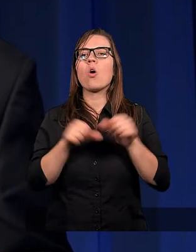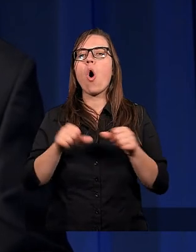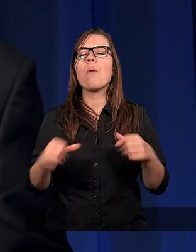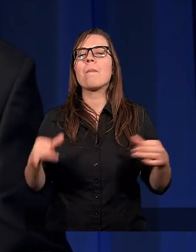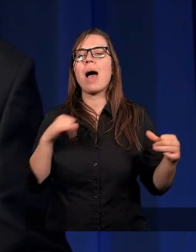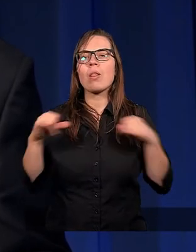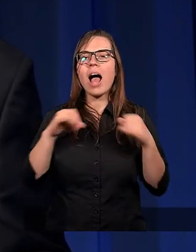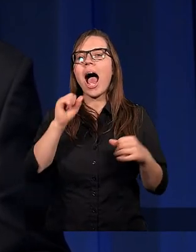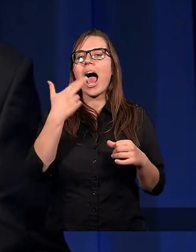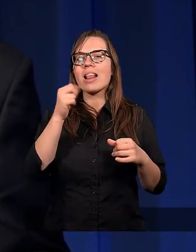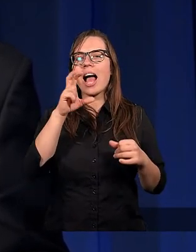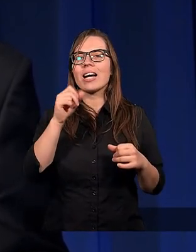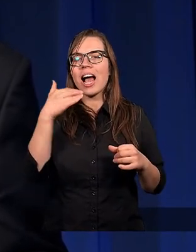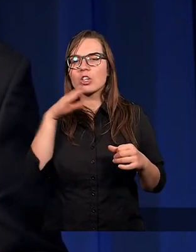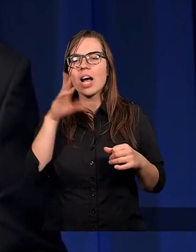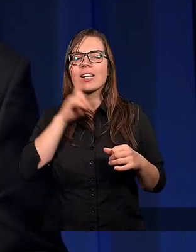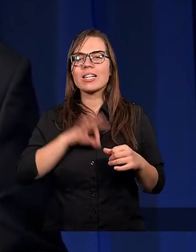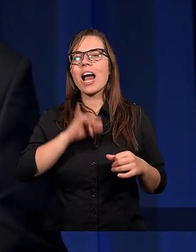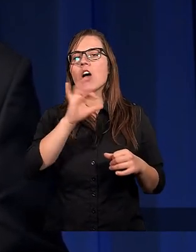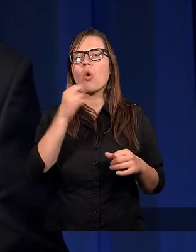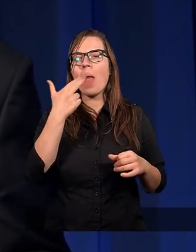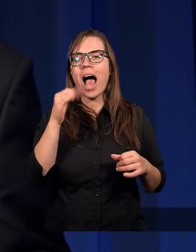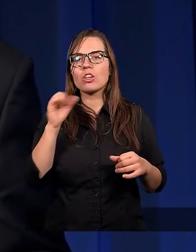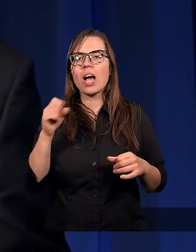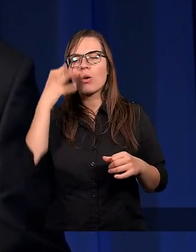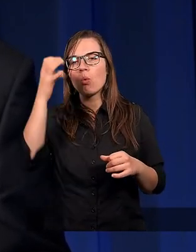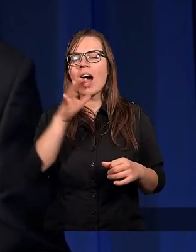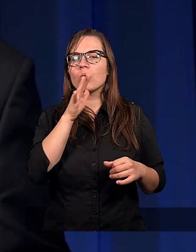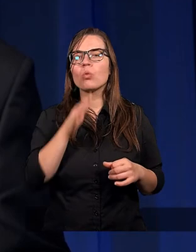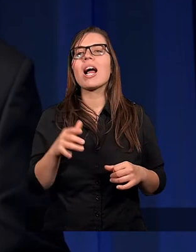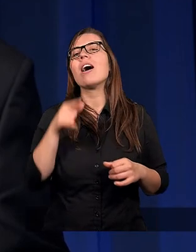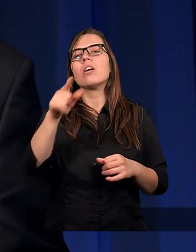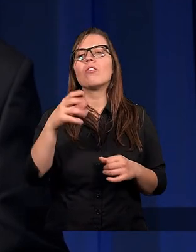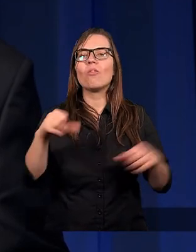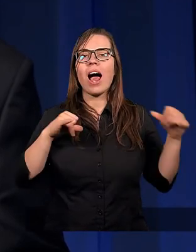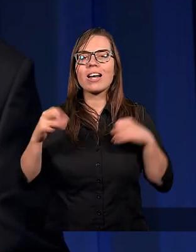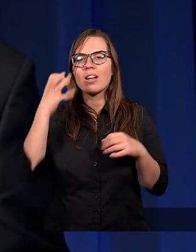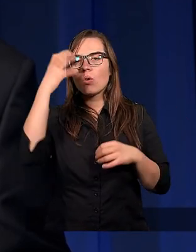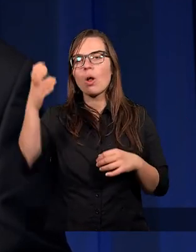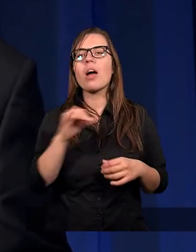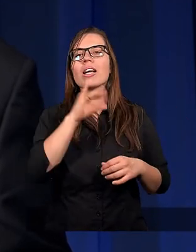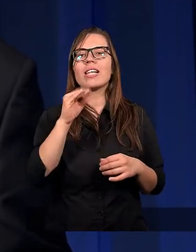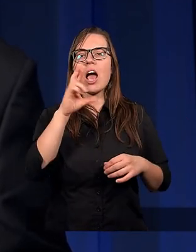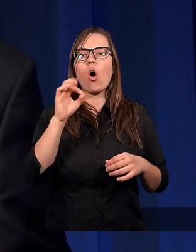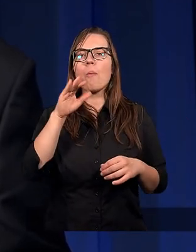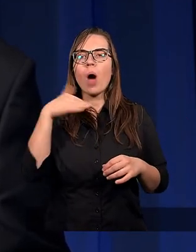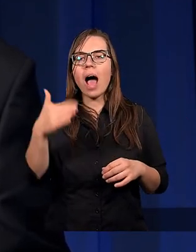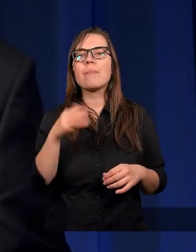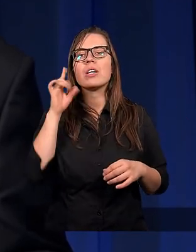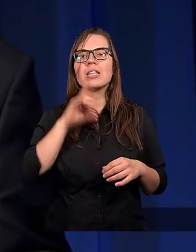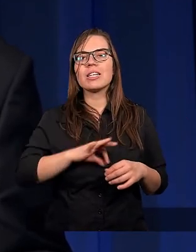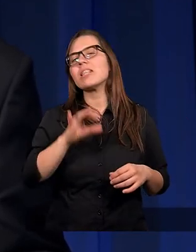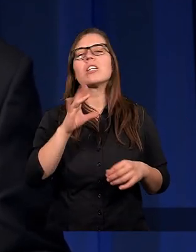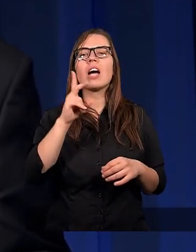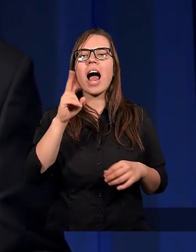panowania Amasjasza, syna Joasza, króla judzkiego, objął władzę królewską w Samarii Jeroboam, syn Joasza,